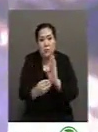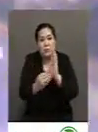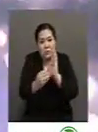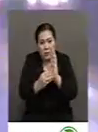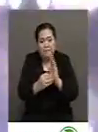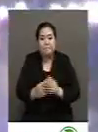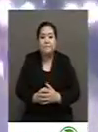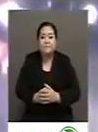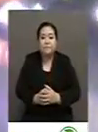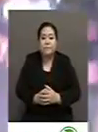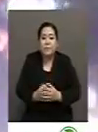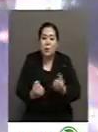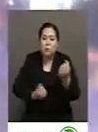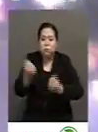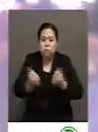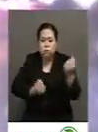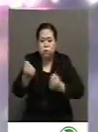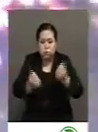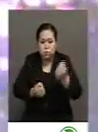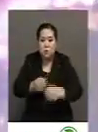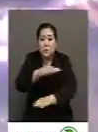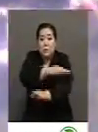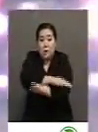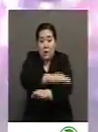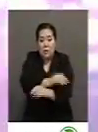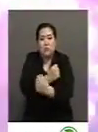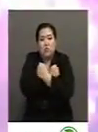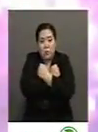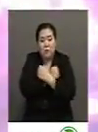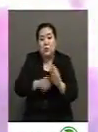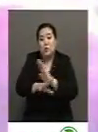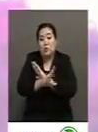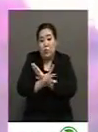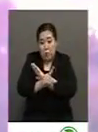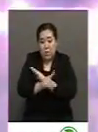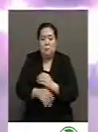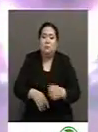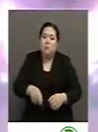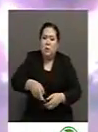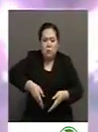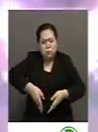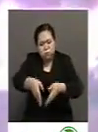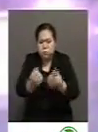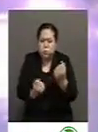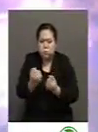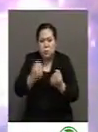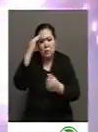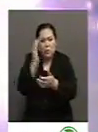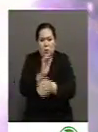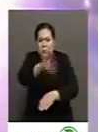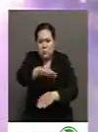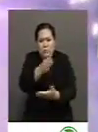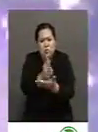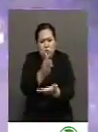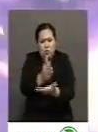จสกัดของสพเสม็ดตรงแยกอ่างศิลาถนนสุขุมวิทจังหวัดชลบุรีตำรวจเขาก็เรียกให้จอดนะคะจะได้วัดแอลกอฮอล์